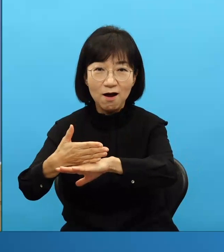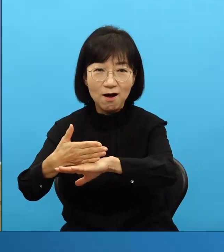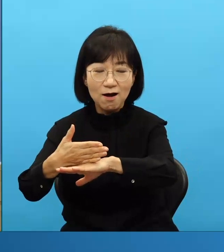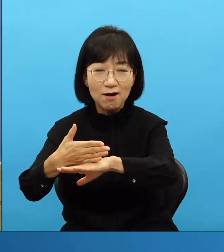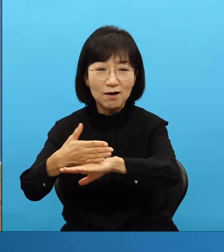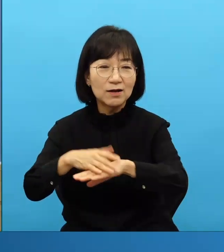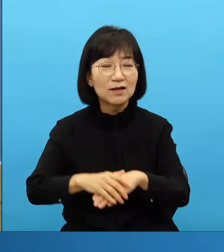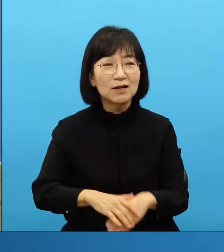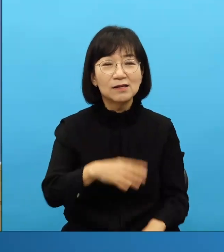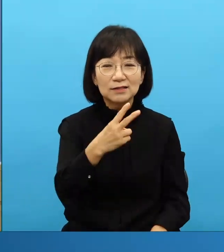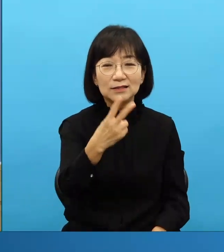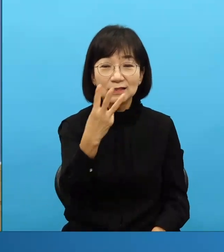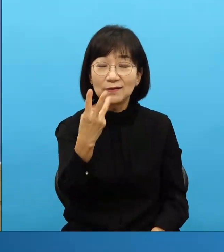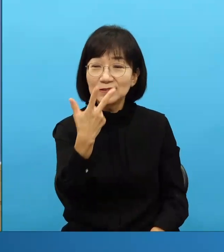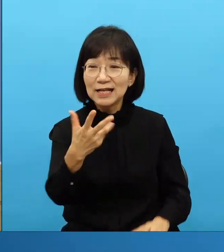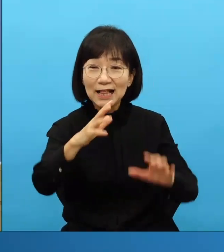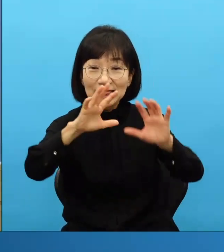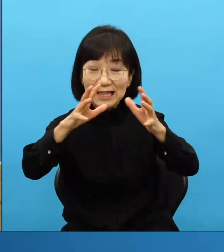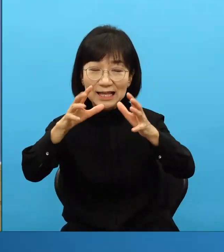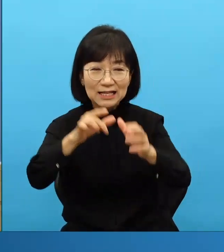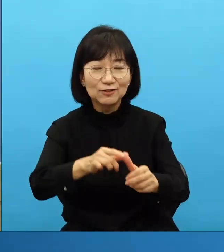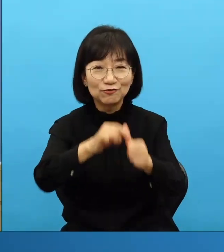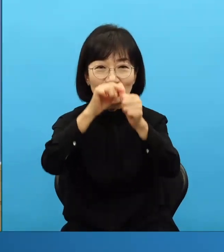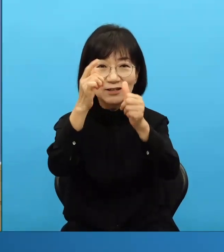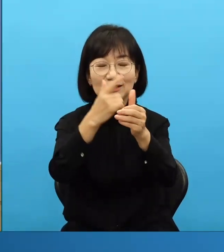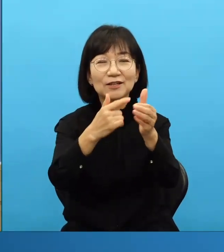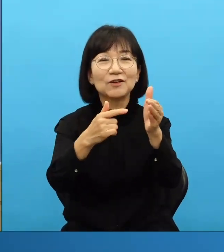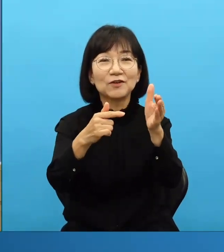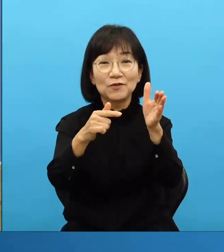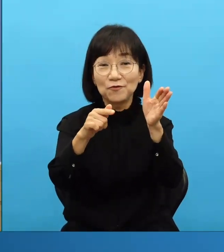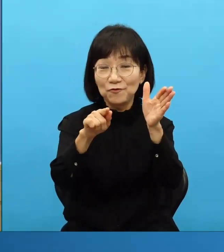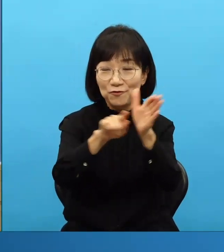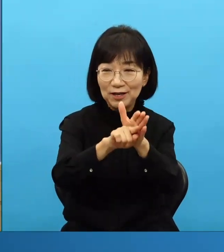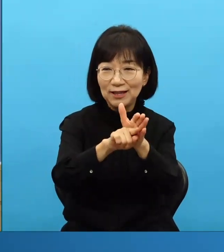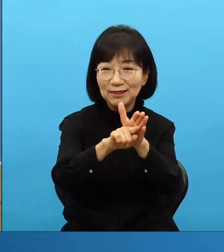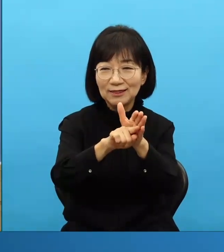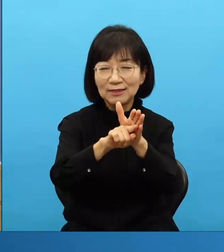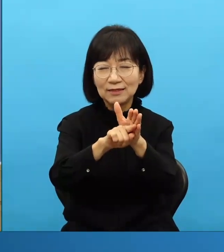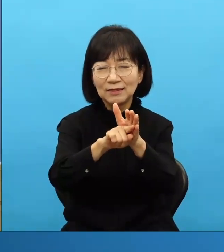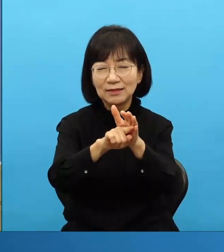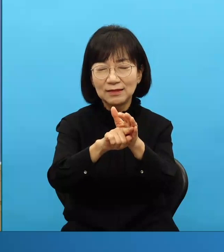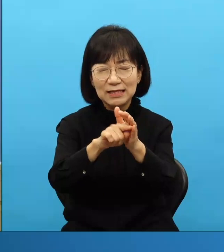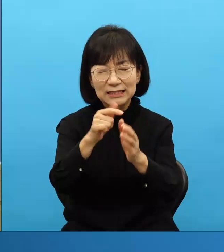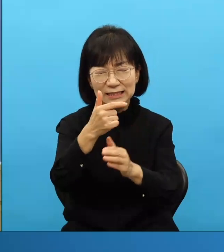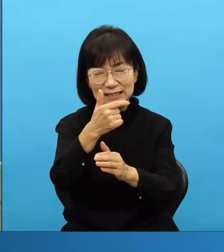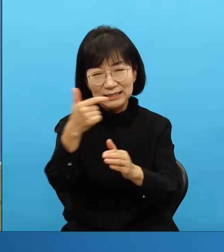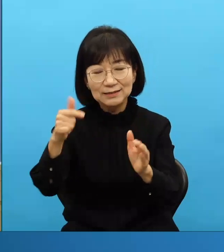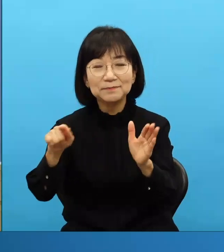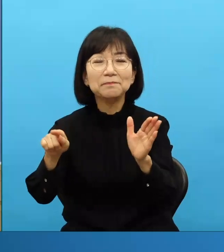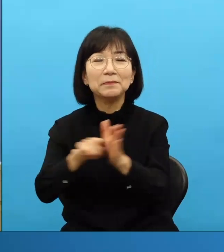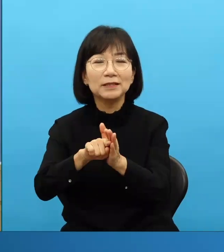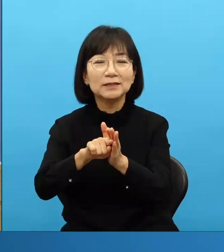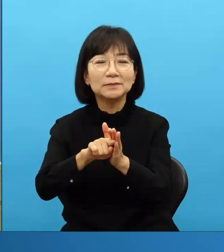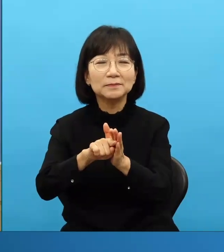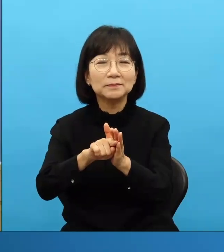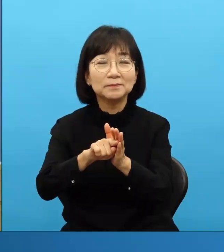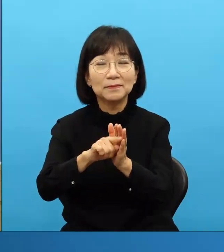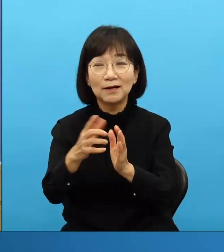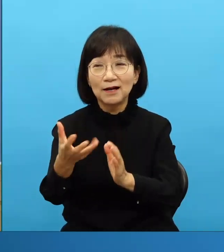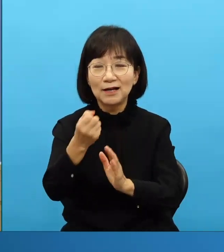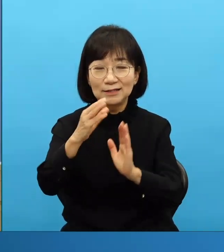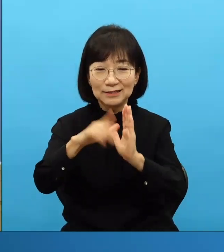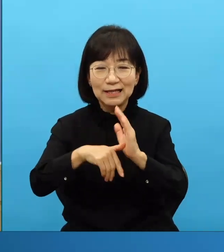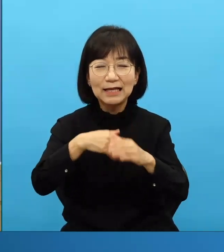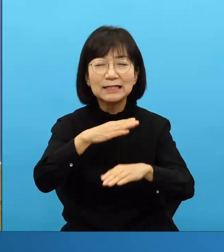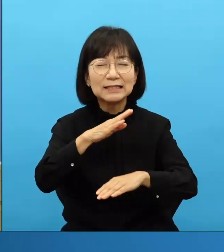살릴 큰 그릇에 사람들에게 나오는 참된 감사. The true giving of thanks of the people with big